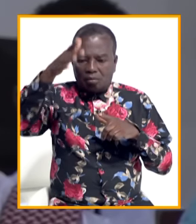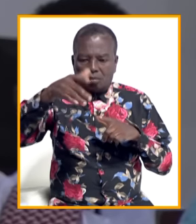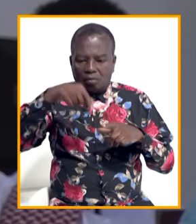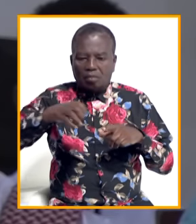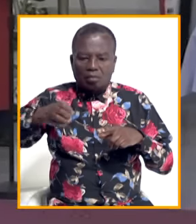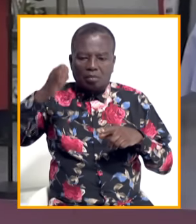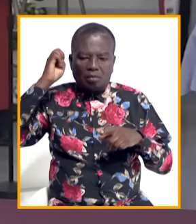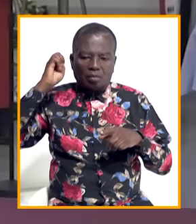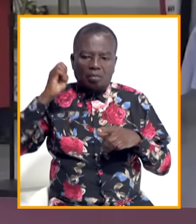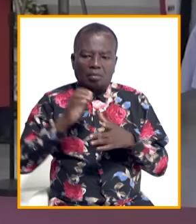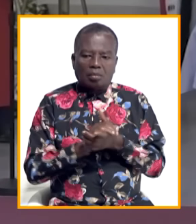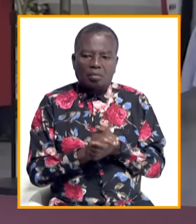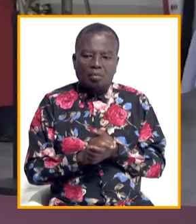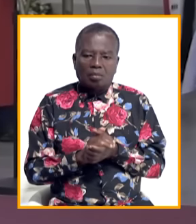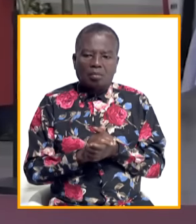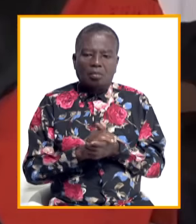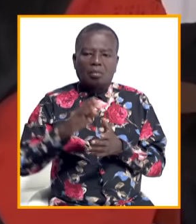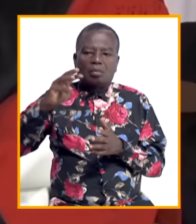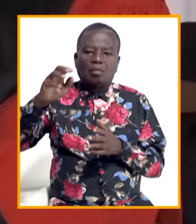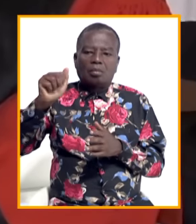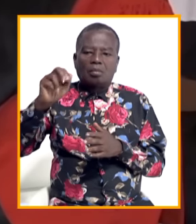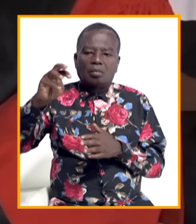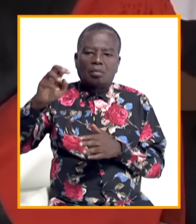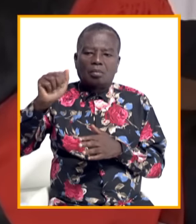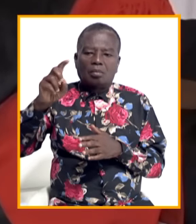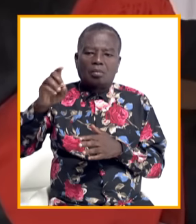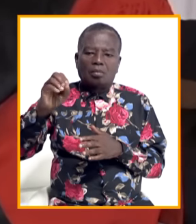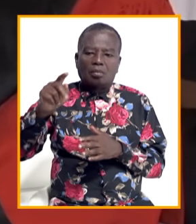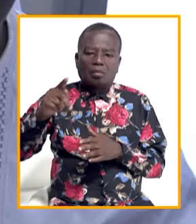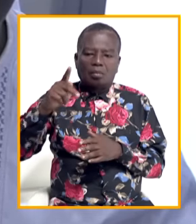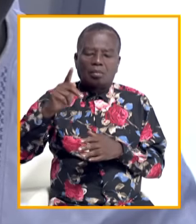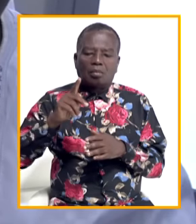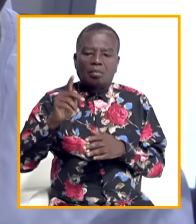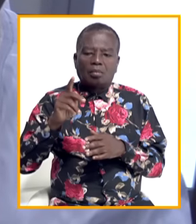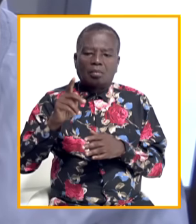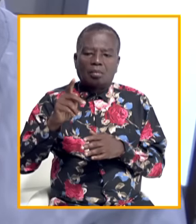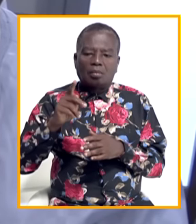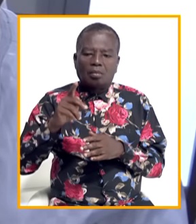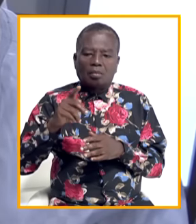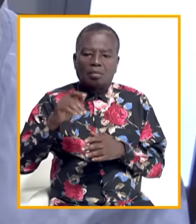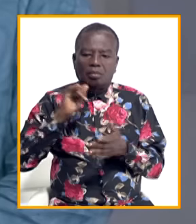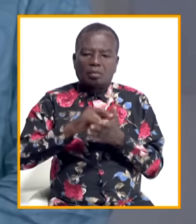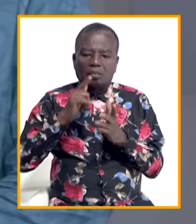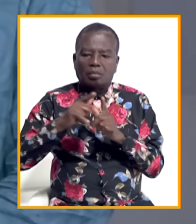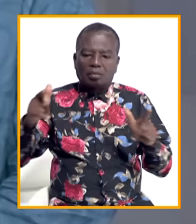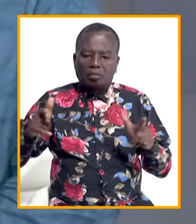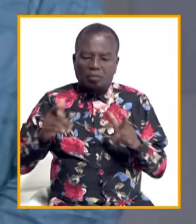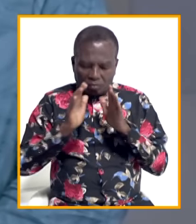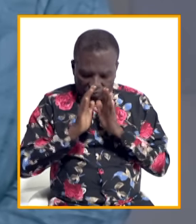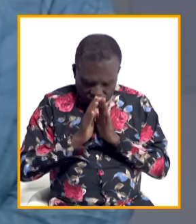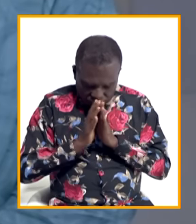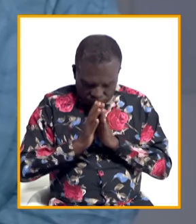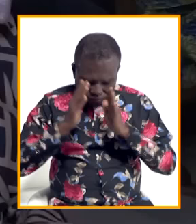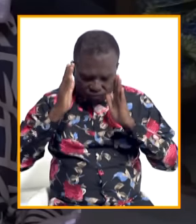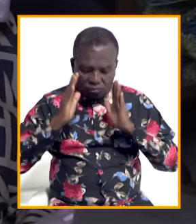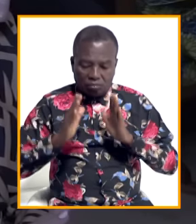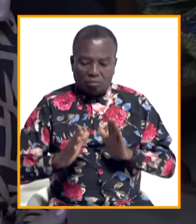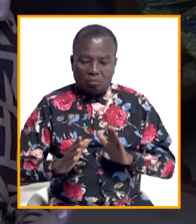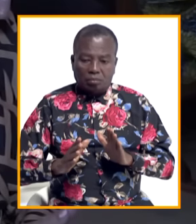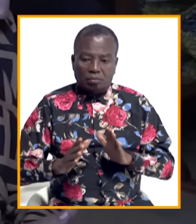que tu as été. Mamadou Koné, un brillant magistrat, mais également un fervent croyant musulman, témoigne les guides